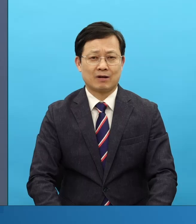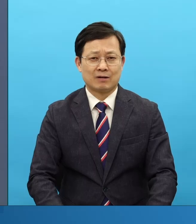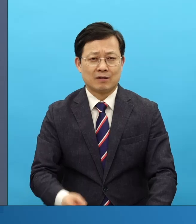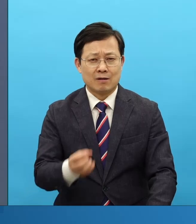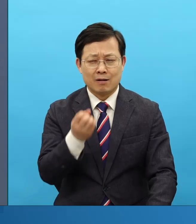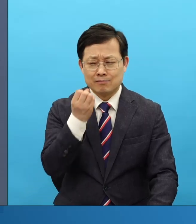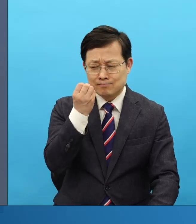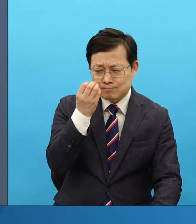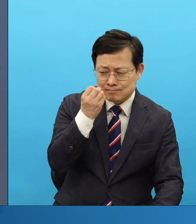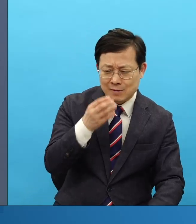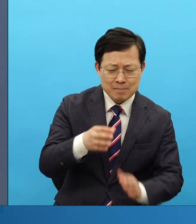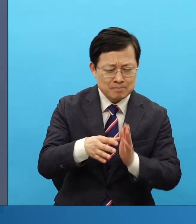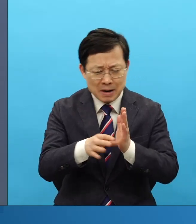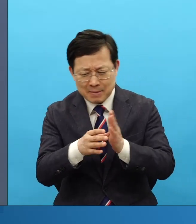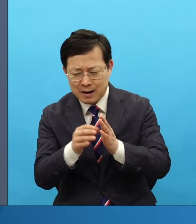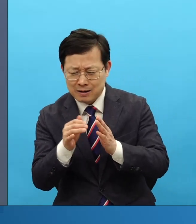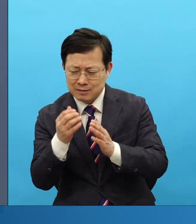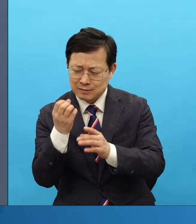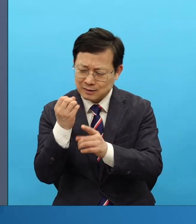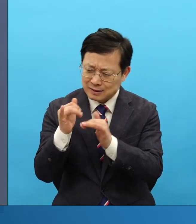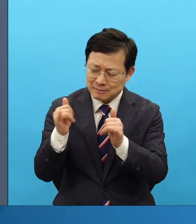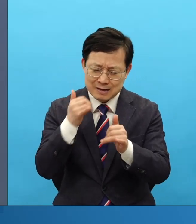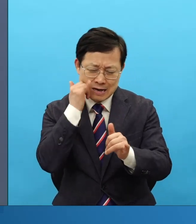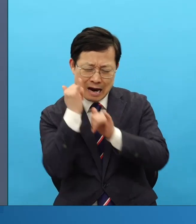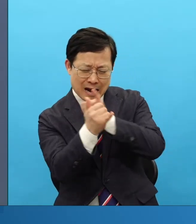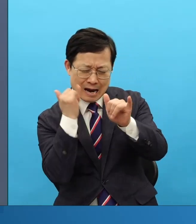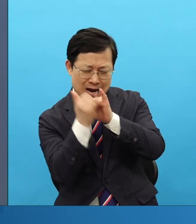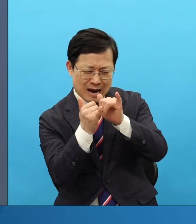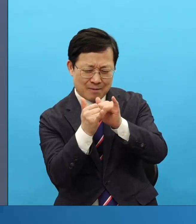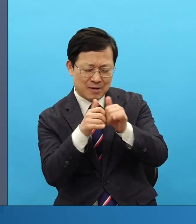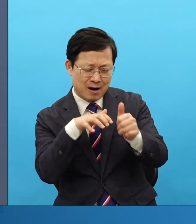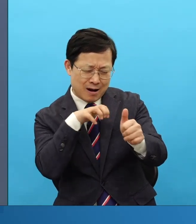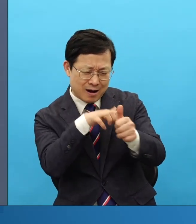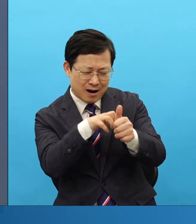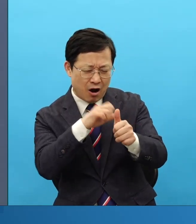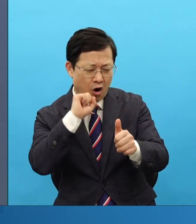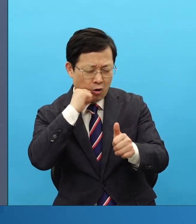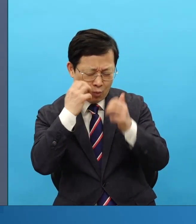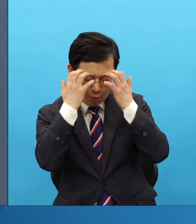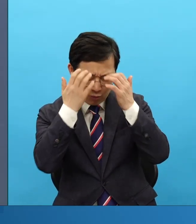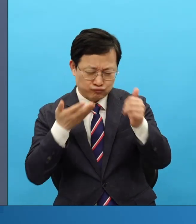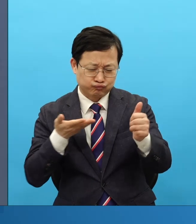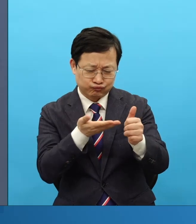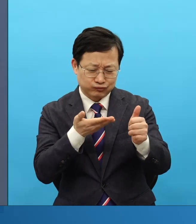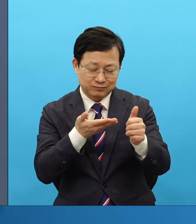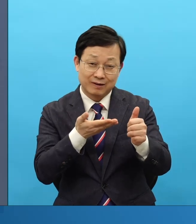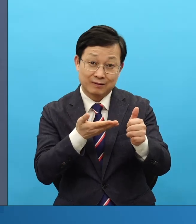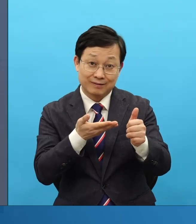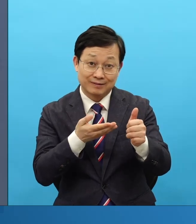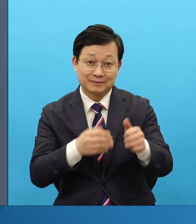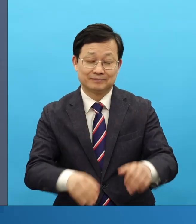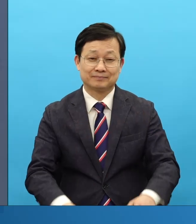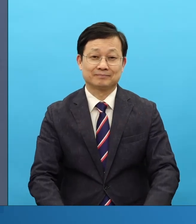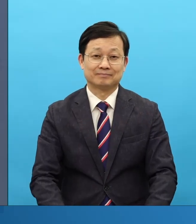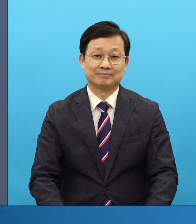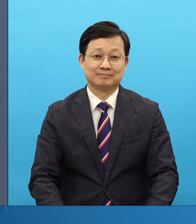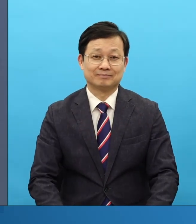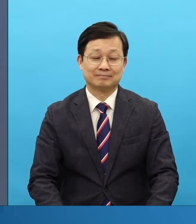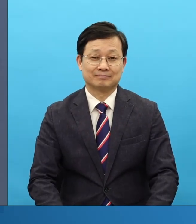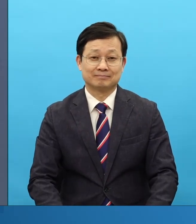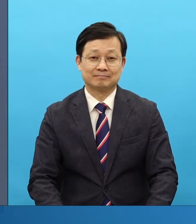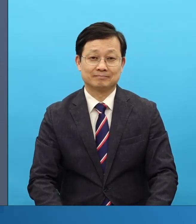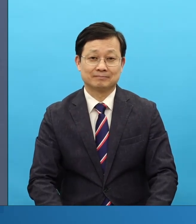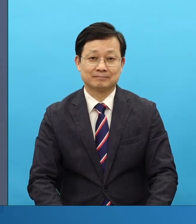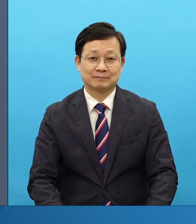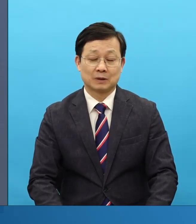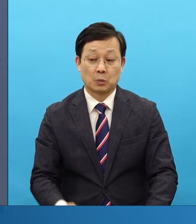자꾸 전화해가지고 자꾸 어렵게 이렇게 만드는가 봐요. And I think right now there's some strange people calling him, making his life very difficult. 그 사람이 그